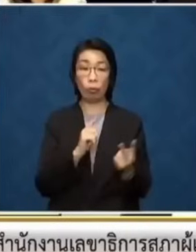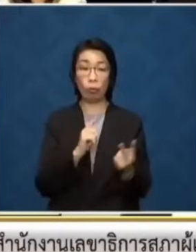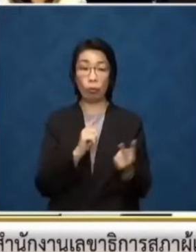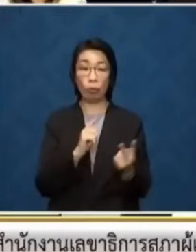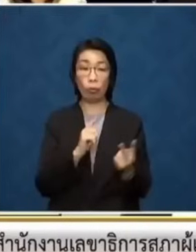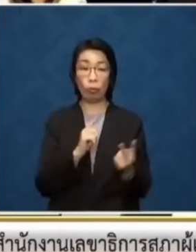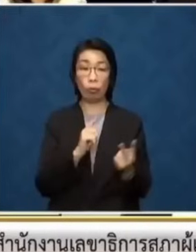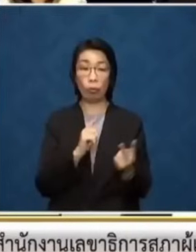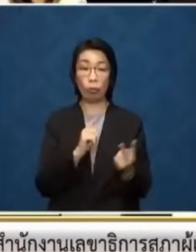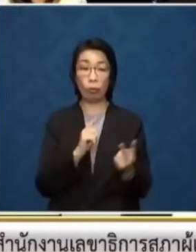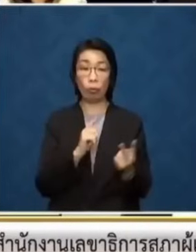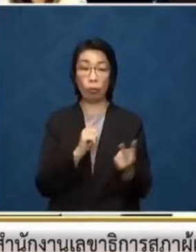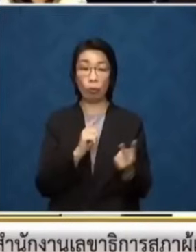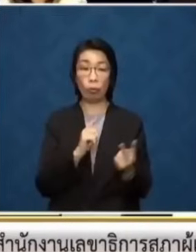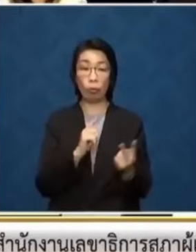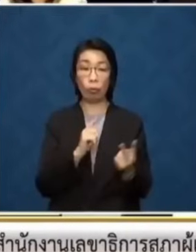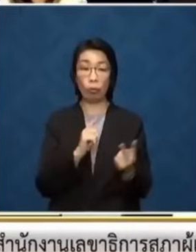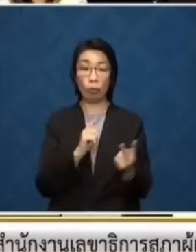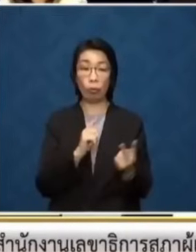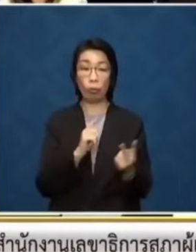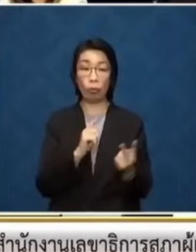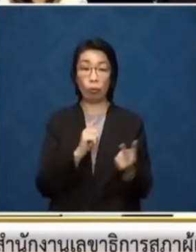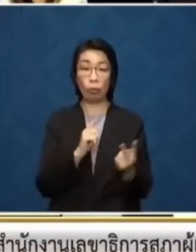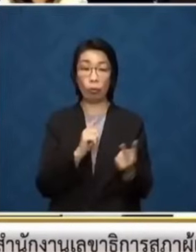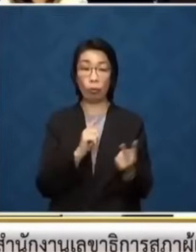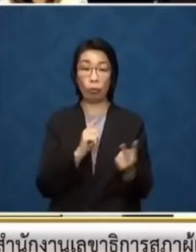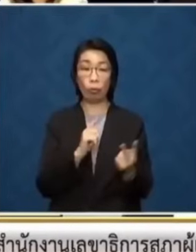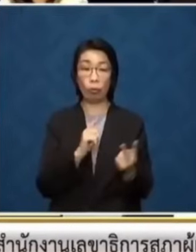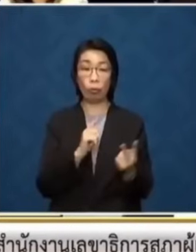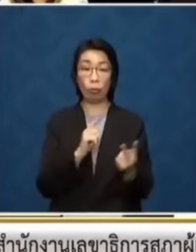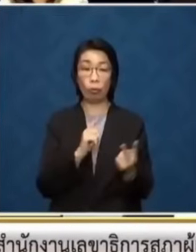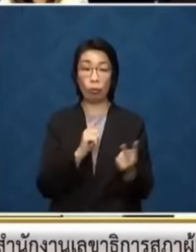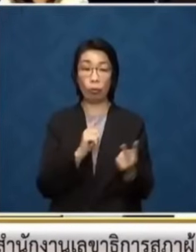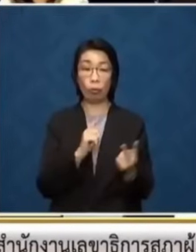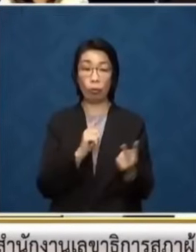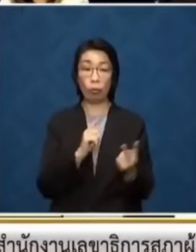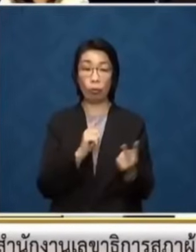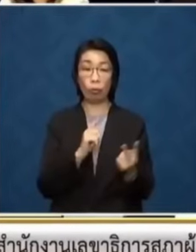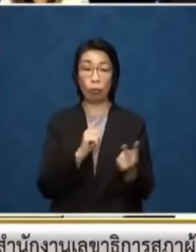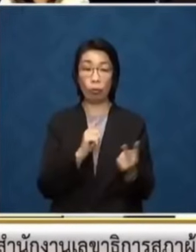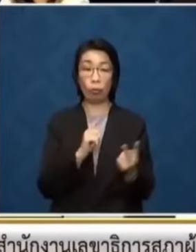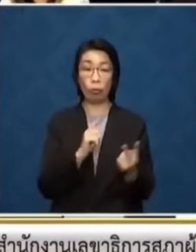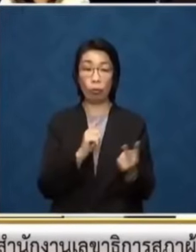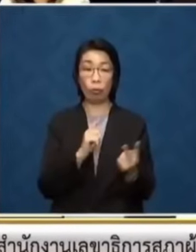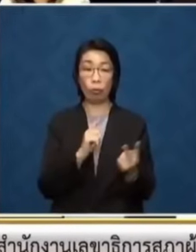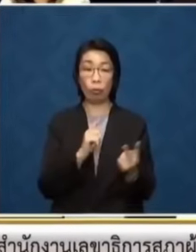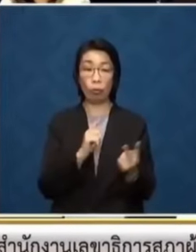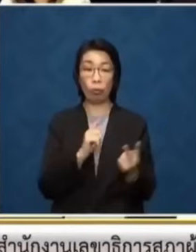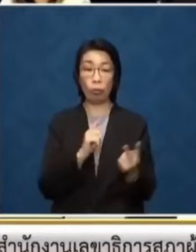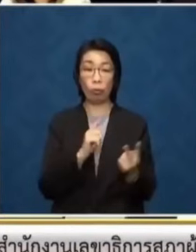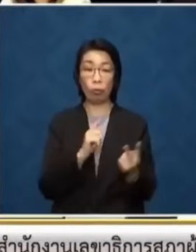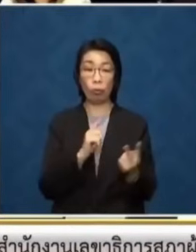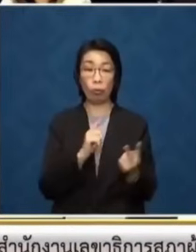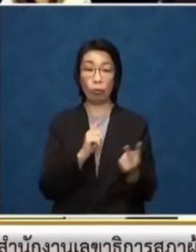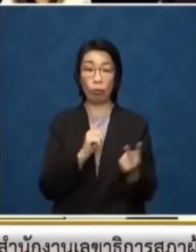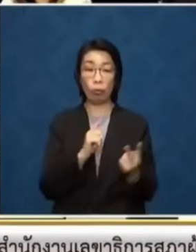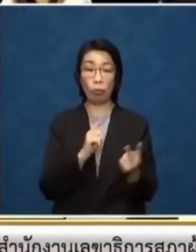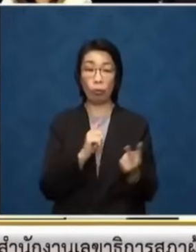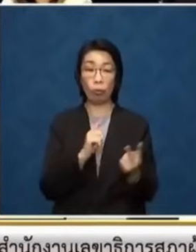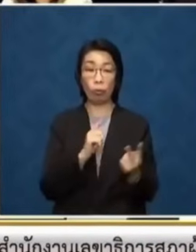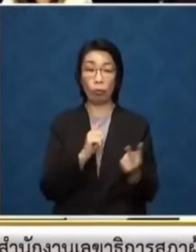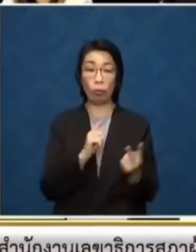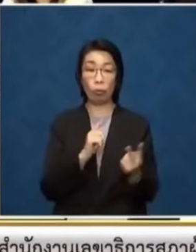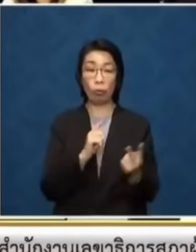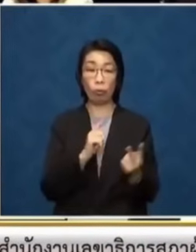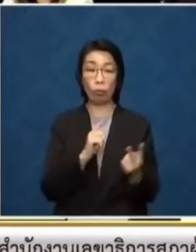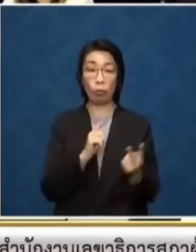เกิดเหตุเรื่องวุ่นในสภาผู้แทนราษฎรเมื่อเช้า26ตุลาคม